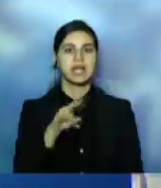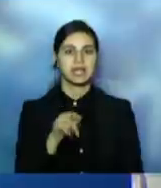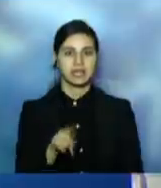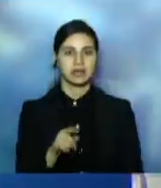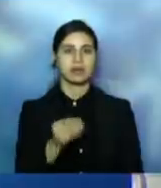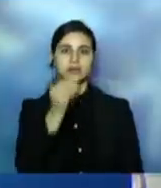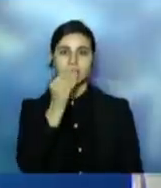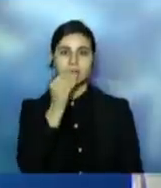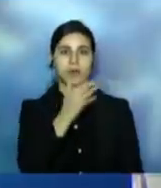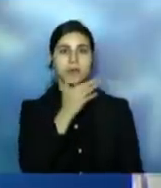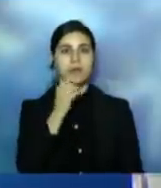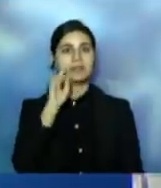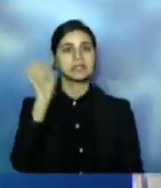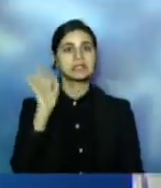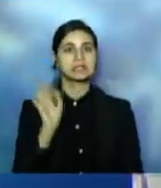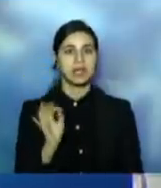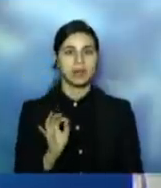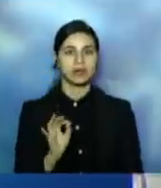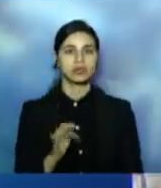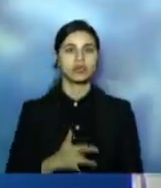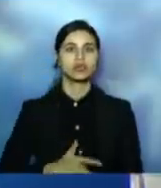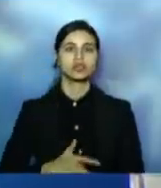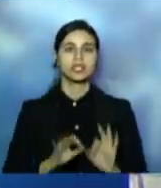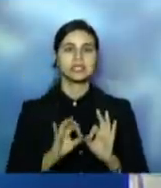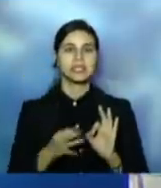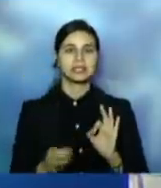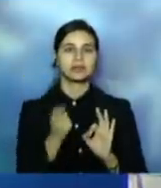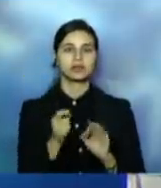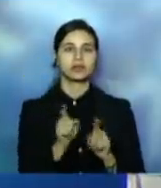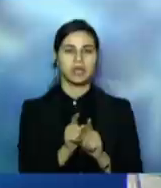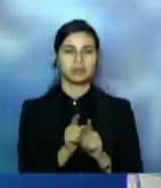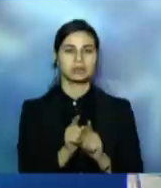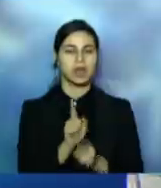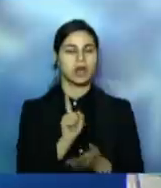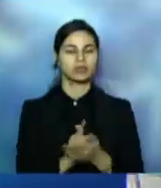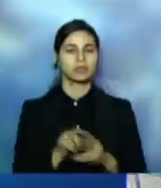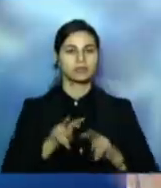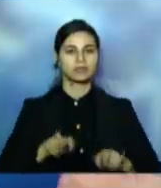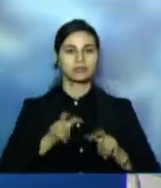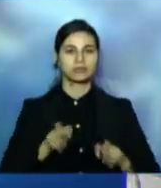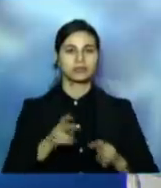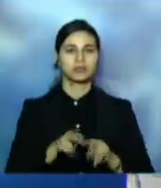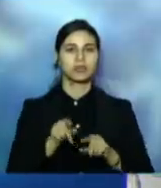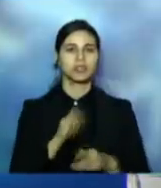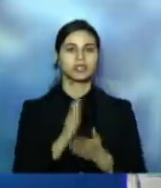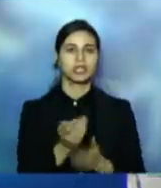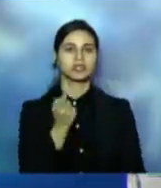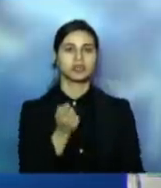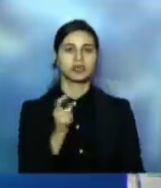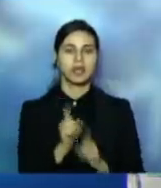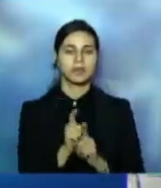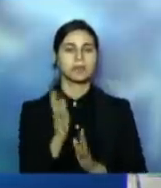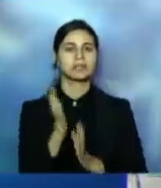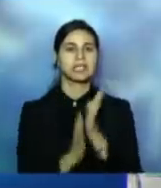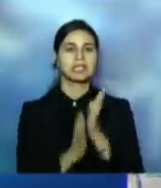თამამად გამოყენება, სისტემატური გამოყენება კუჭნაწლავის ტრაქტის შეფასებას მოითხოვს, იმიტომ რომ მასში არის გარკვეული ტიპის